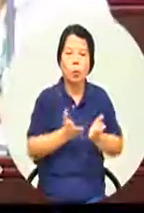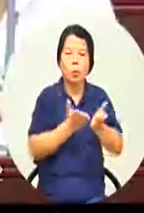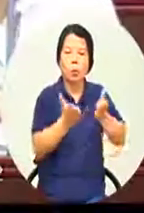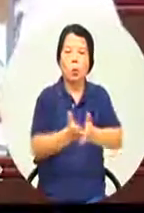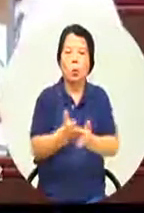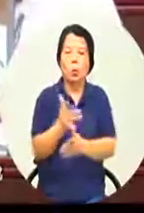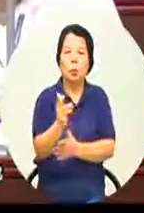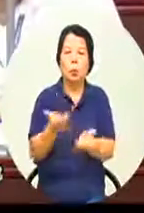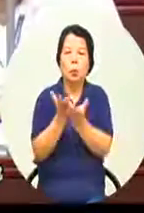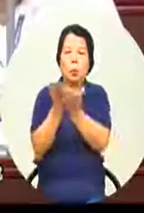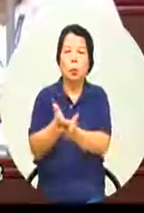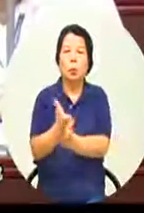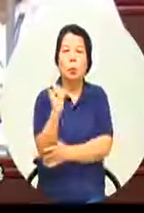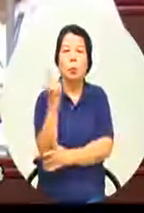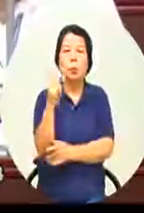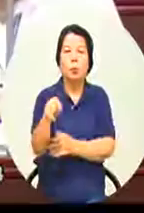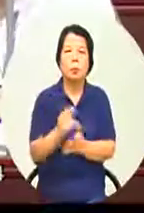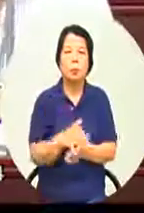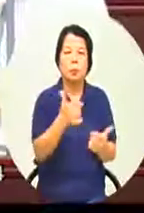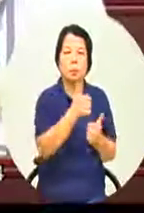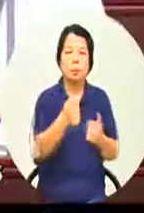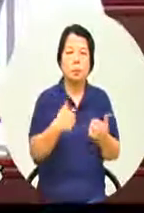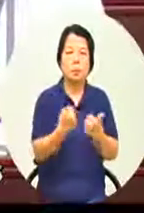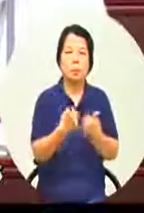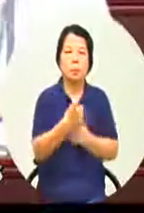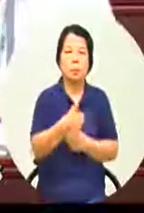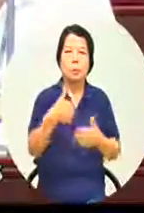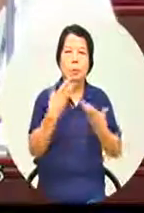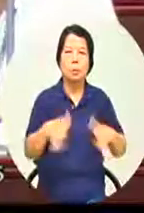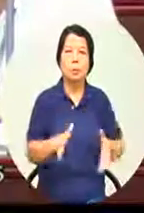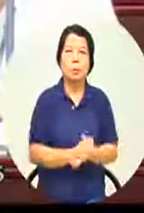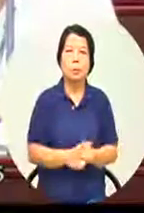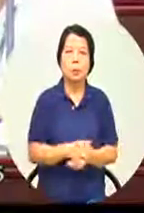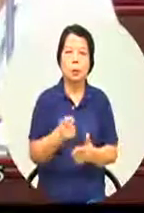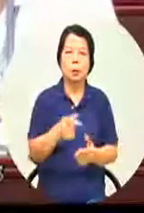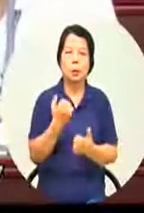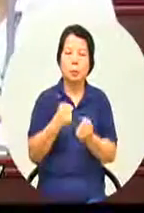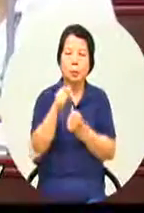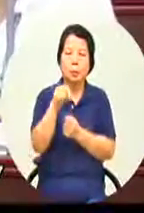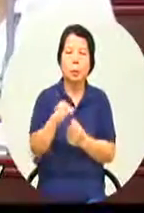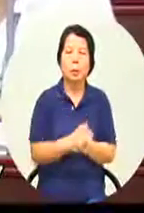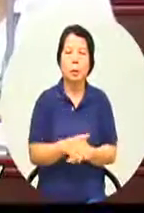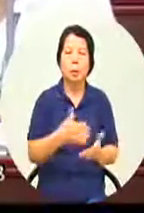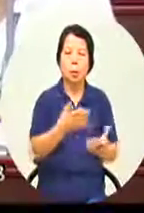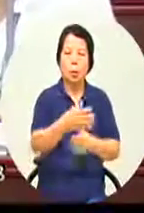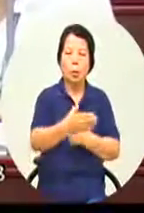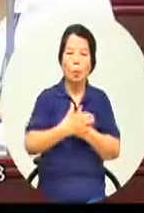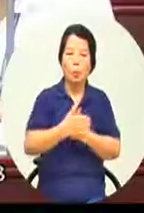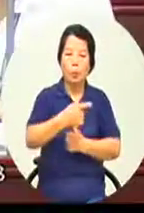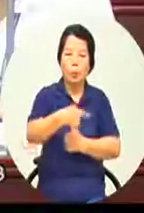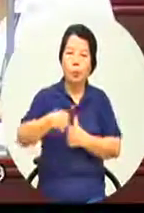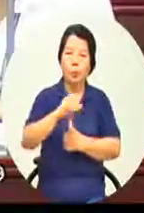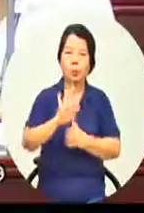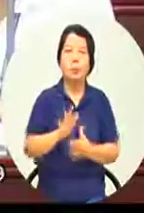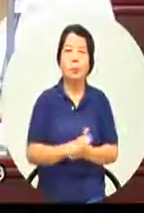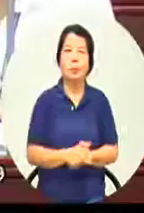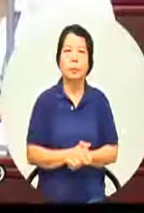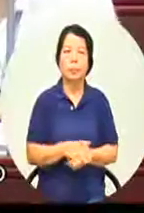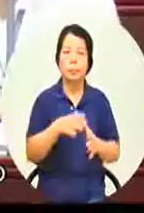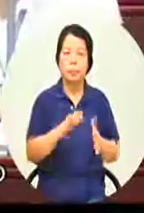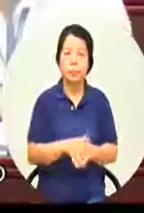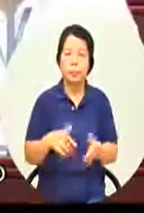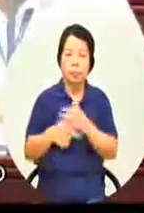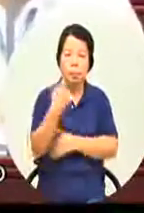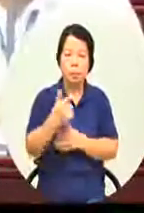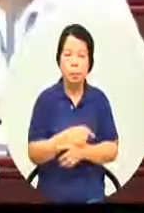间。那我也感谢很多议员，当地的议员都在这个地方给我们很多的协助跟指导。我相信在很快